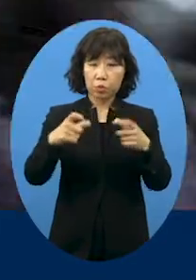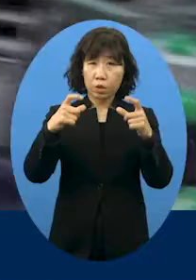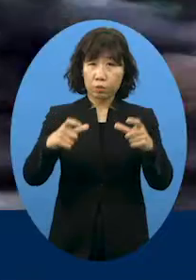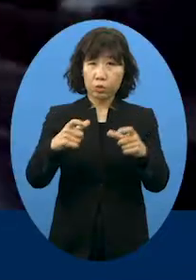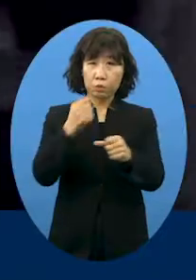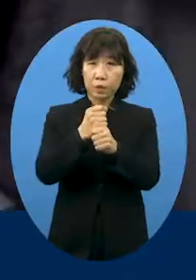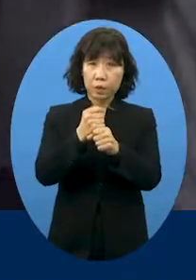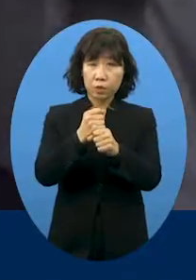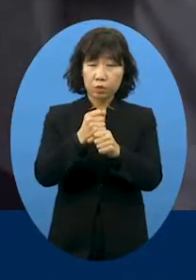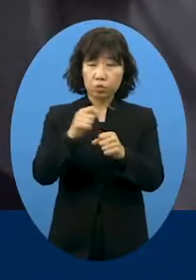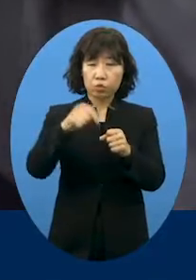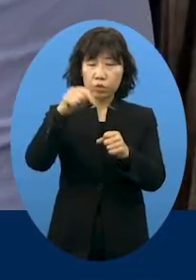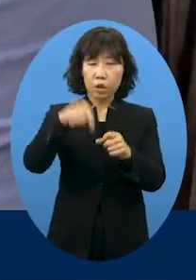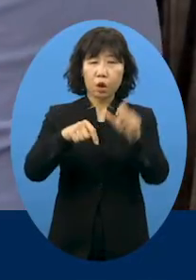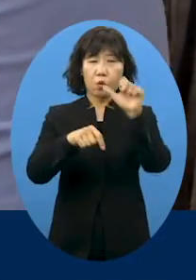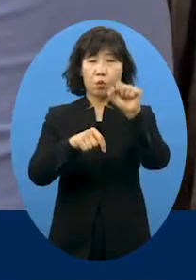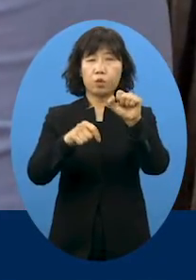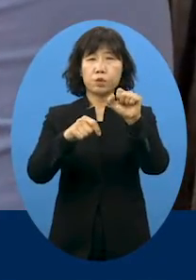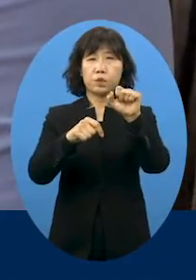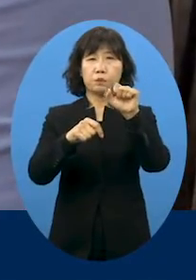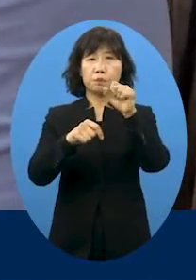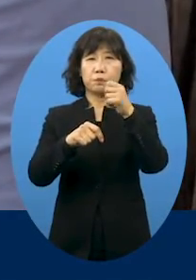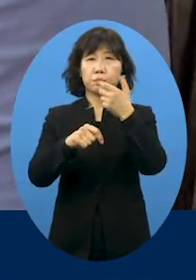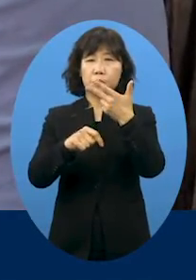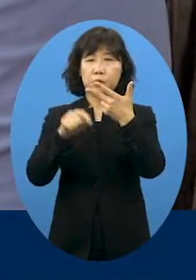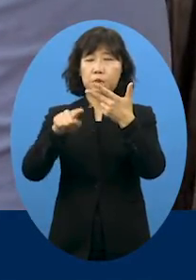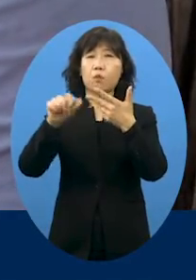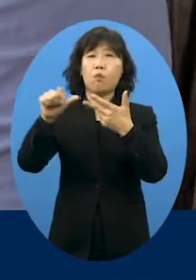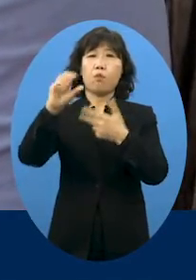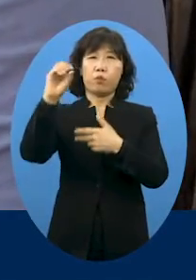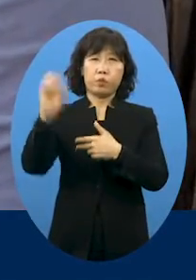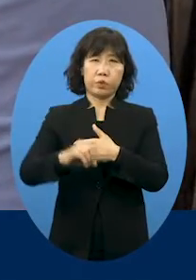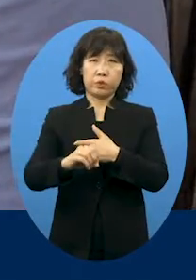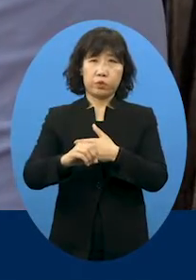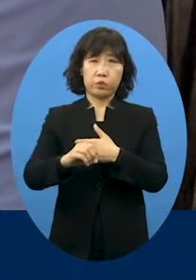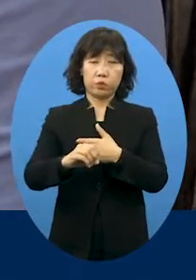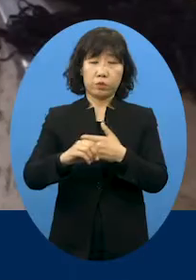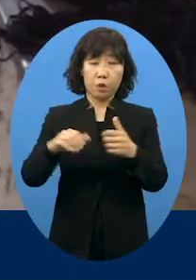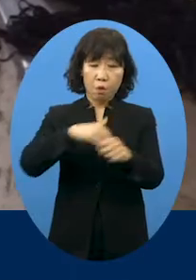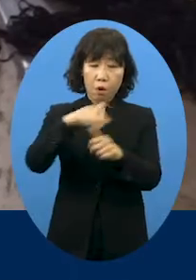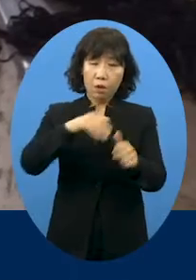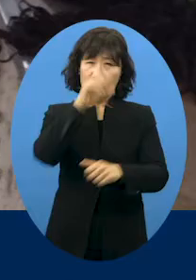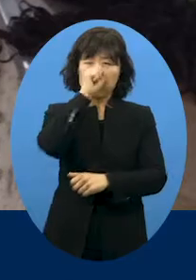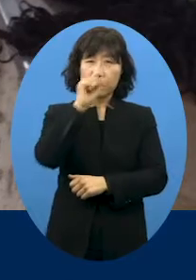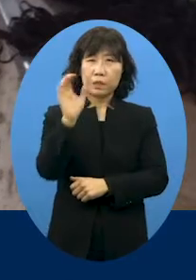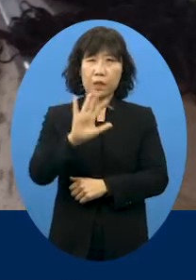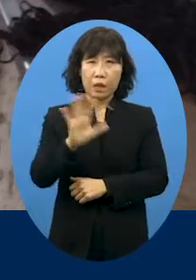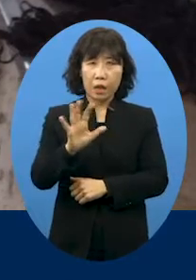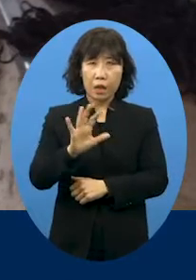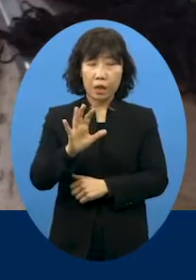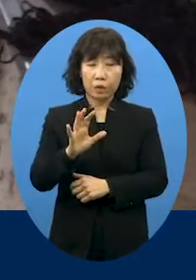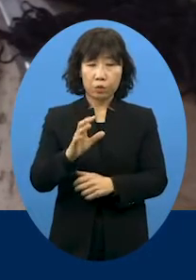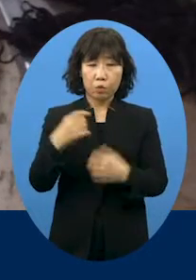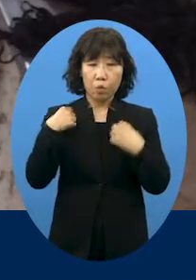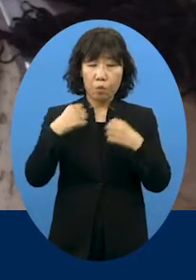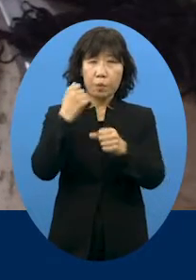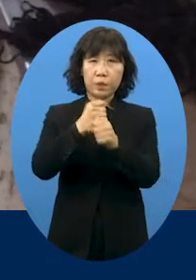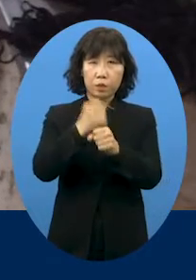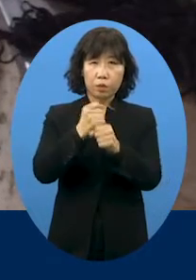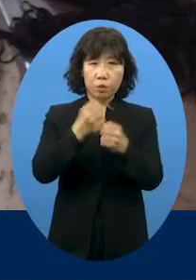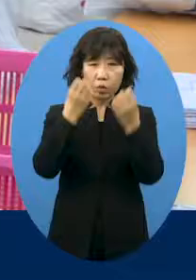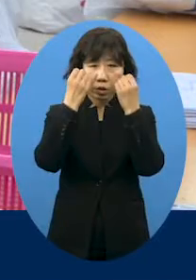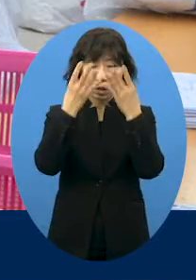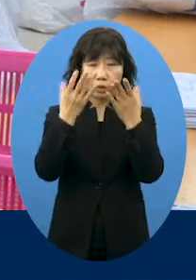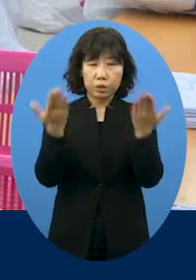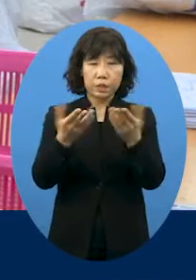동대문구 제조업 중 57.5% 를 차지하는 대표 산업으로 꾸는 열악한 작업 환경을 개선하고 생산성과